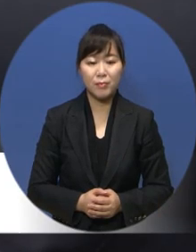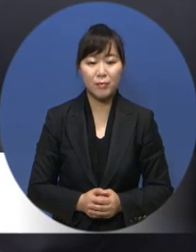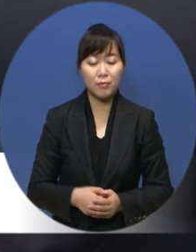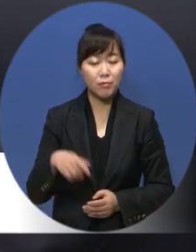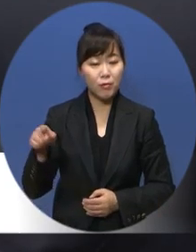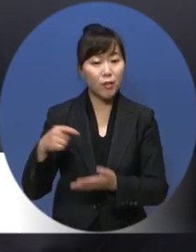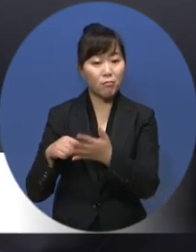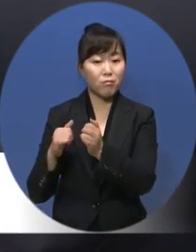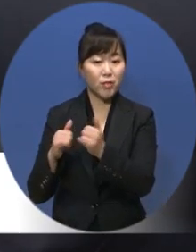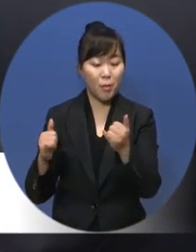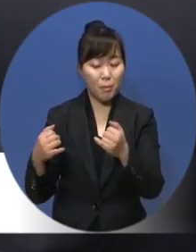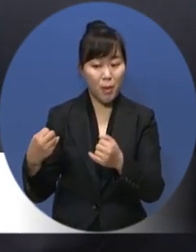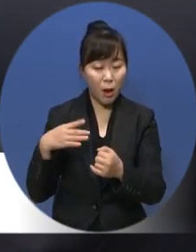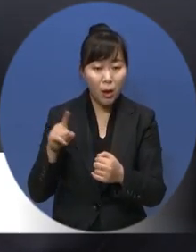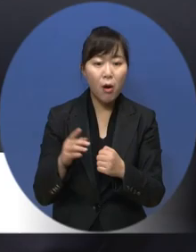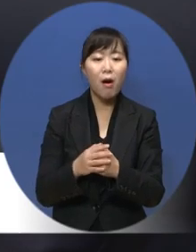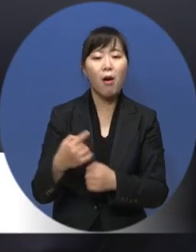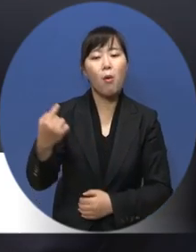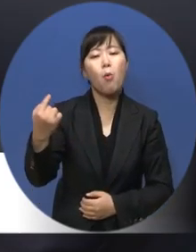오라고